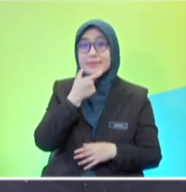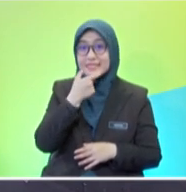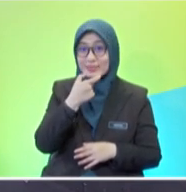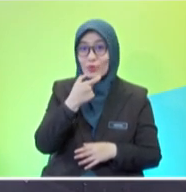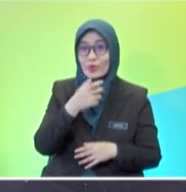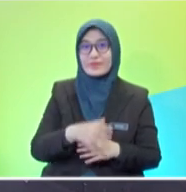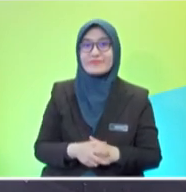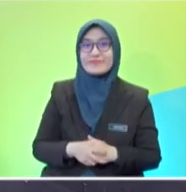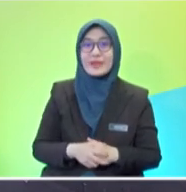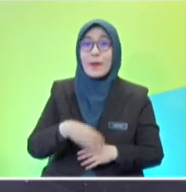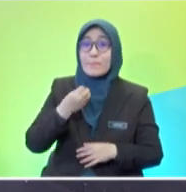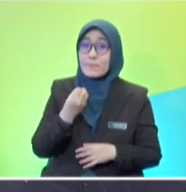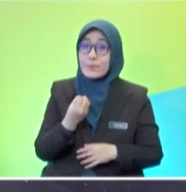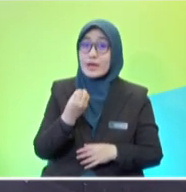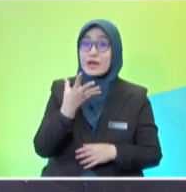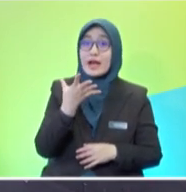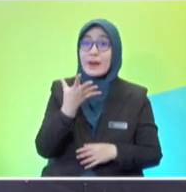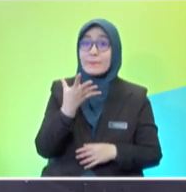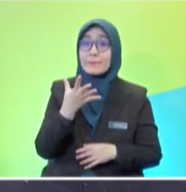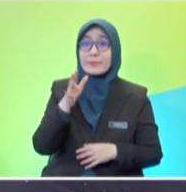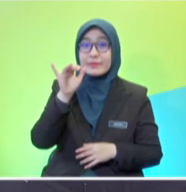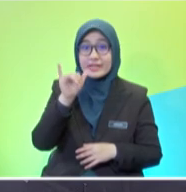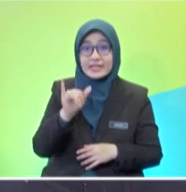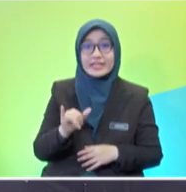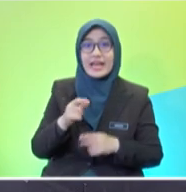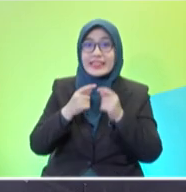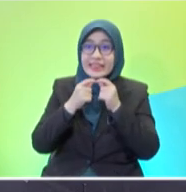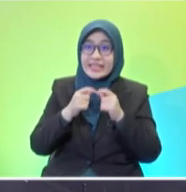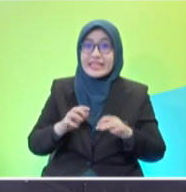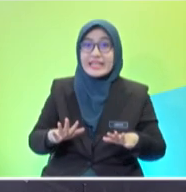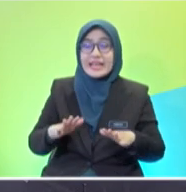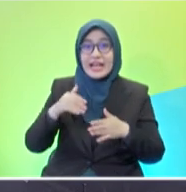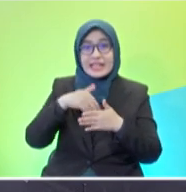berapakah bagian yang tinggal dalam balang yang biru tuh